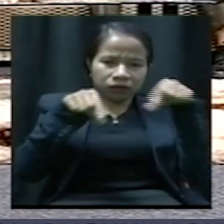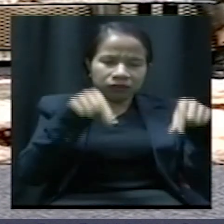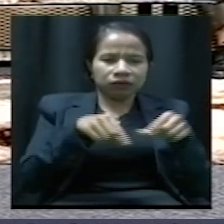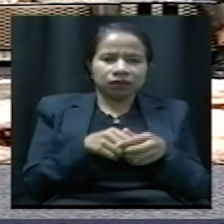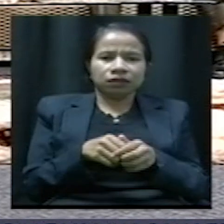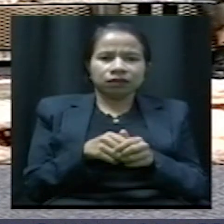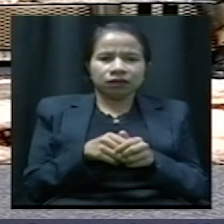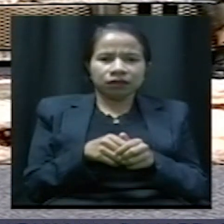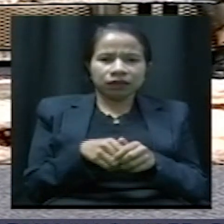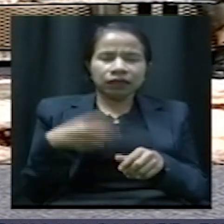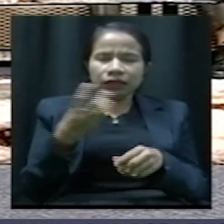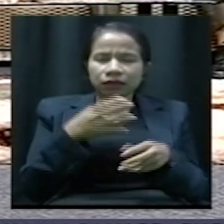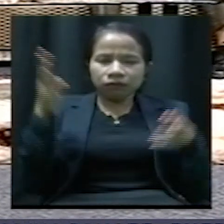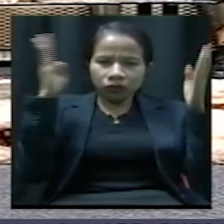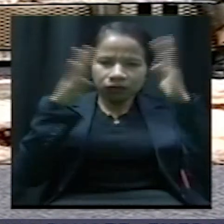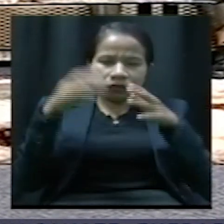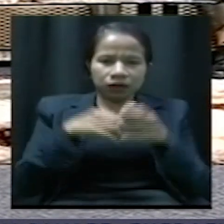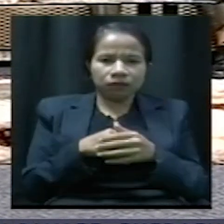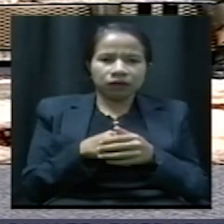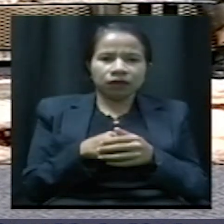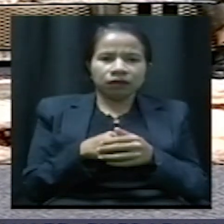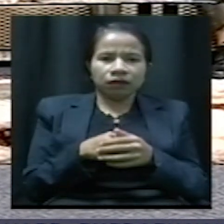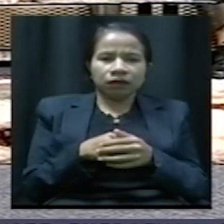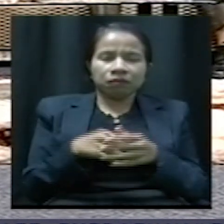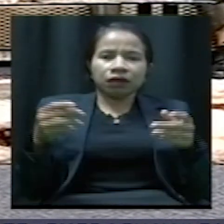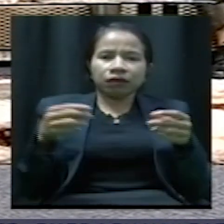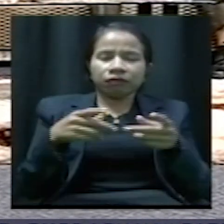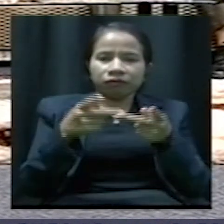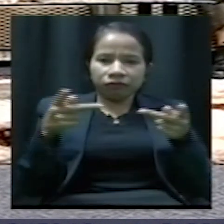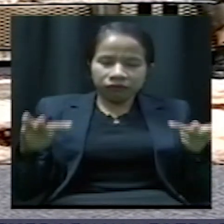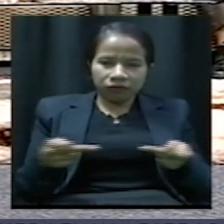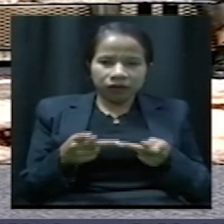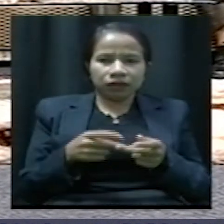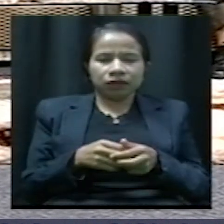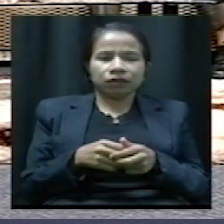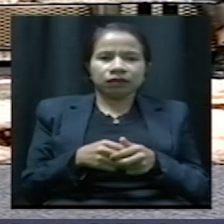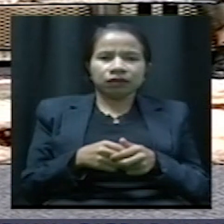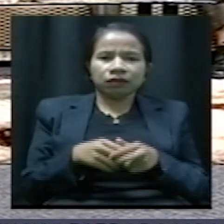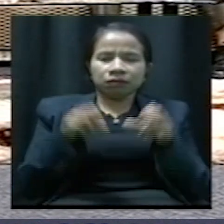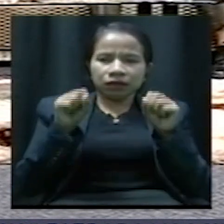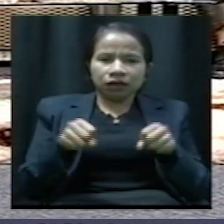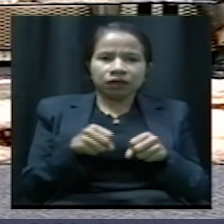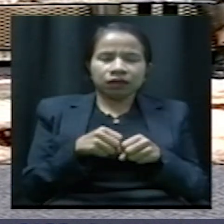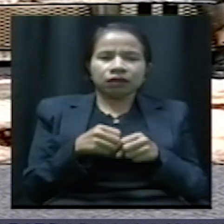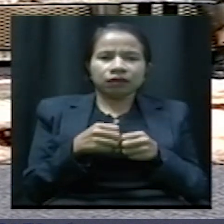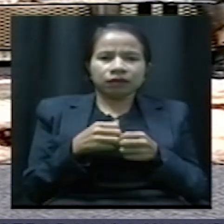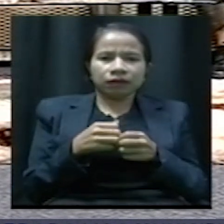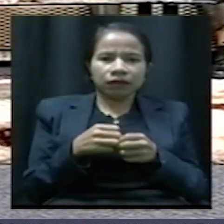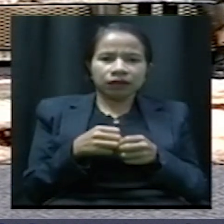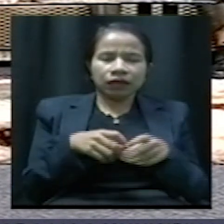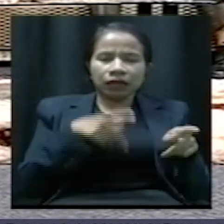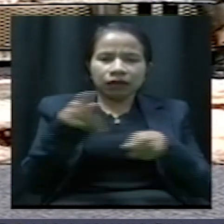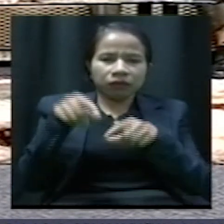ne i itenia problema ne ma kondisau sa kondisau ma kita bele melhora para ema ho deficiencia